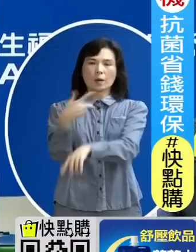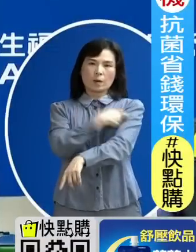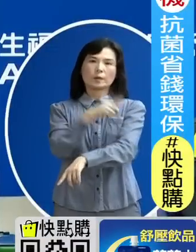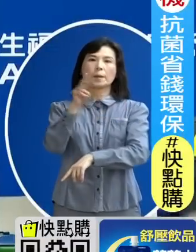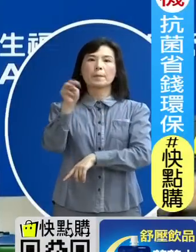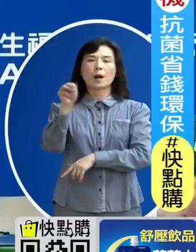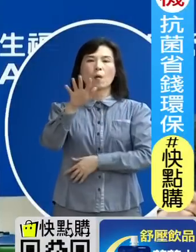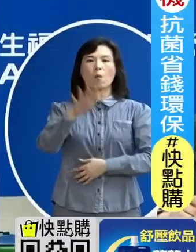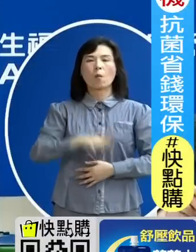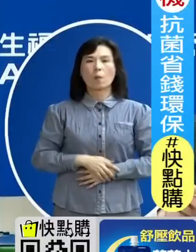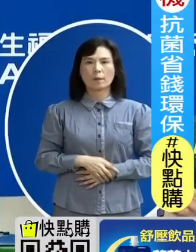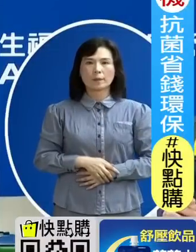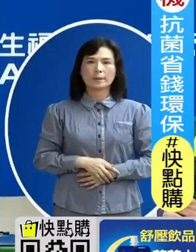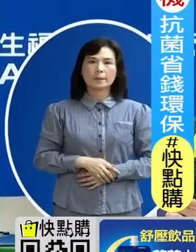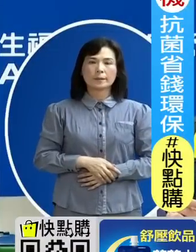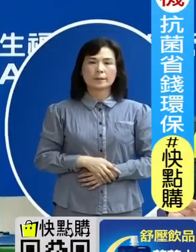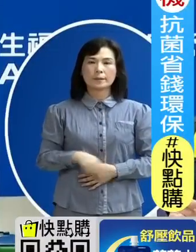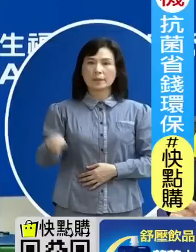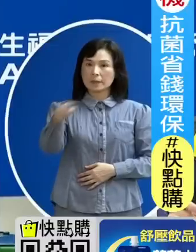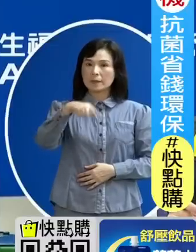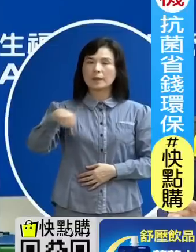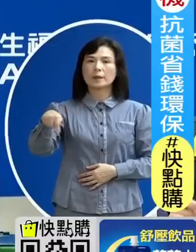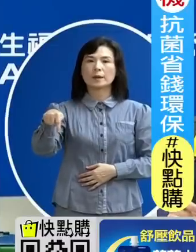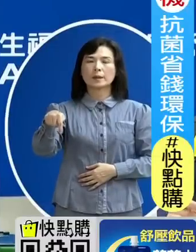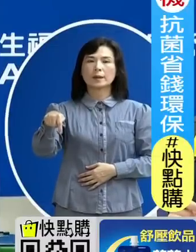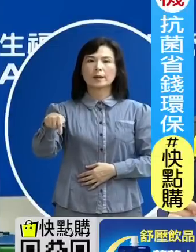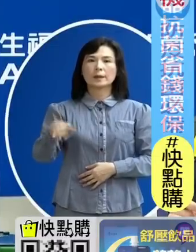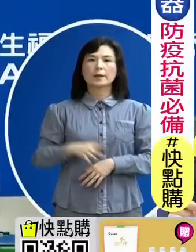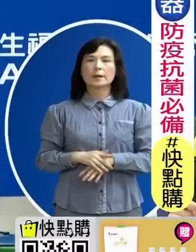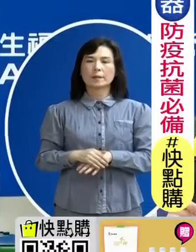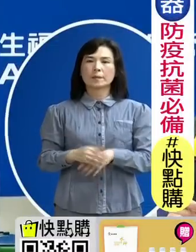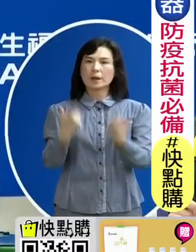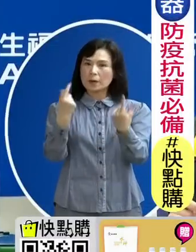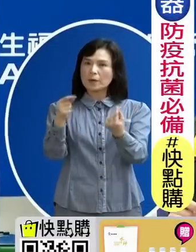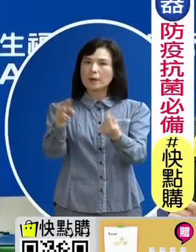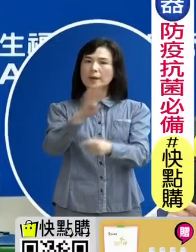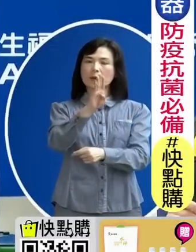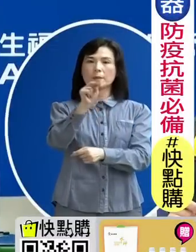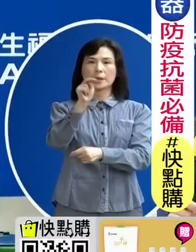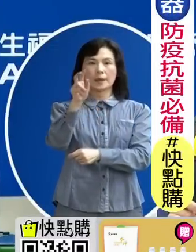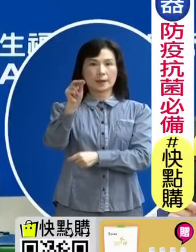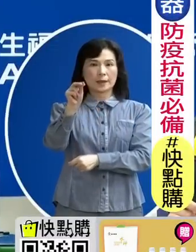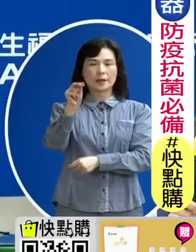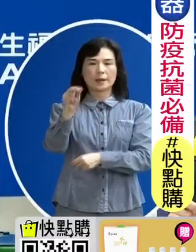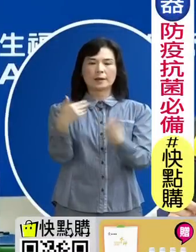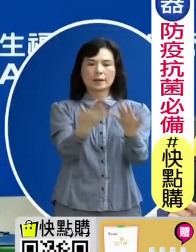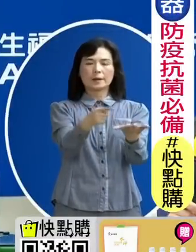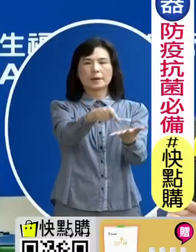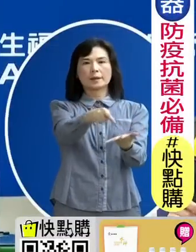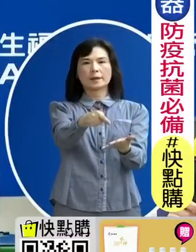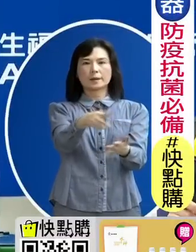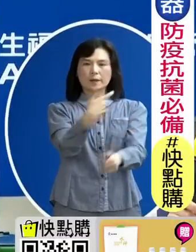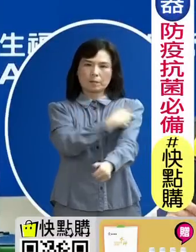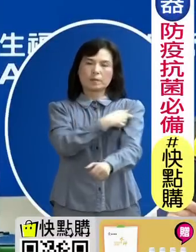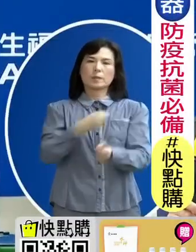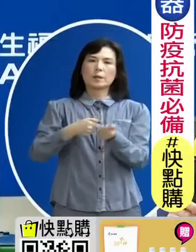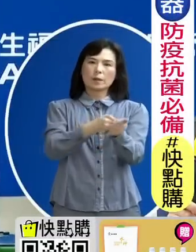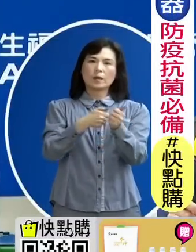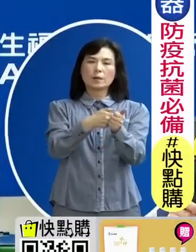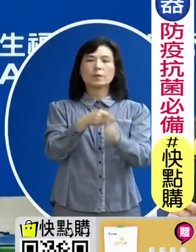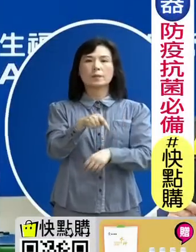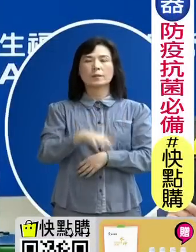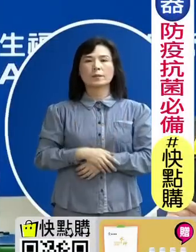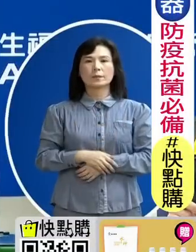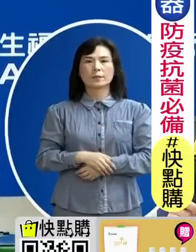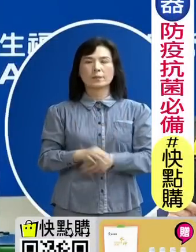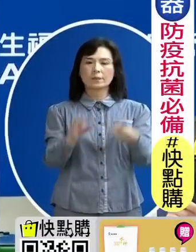100块。然后你想的不是怎么帮人民省钱， 人的健康人命哎、欸，对，你先不要讲省钱好了，我现在十万火急了。 是我们第一